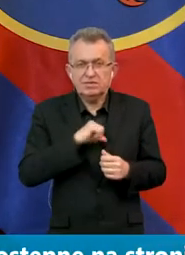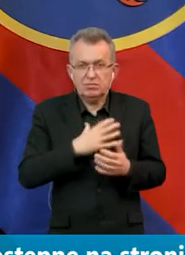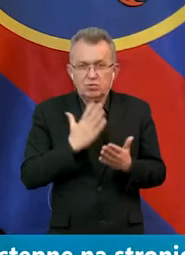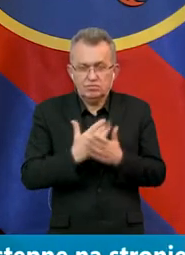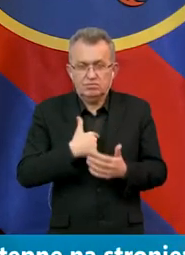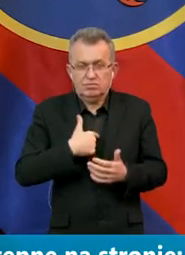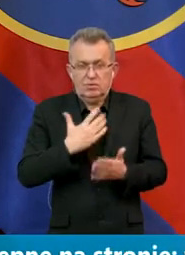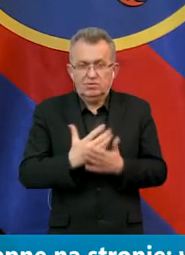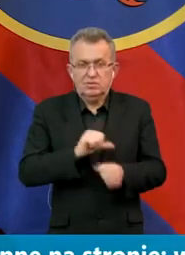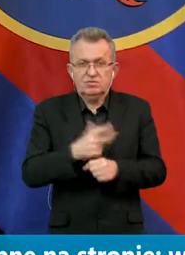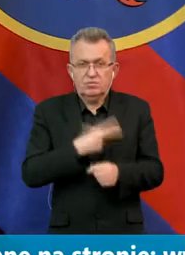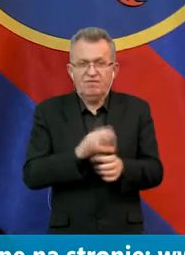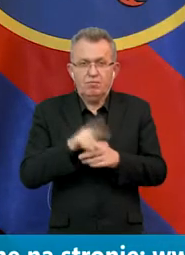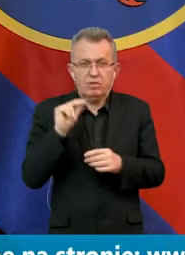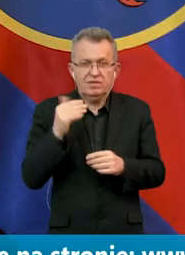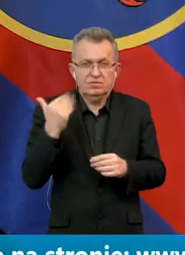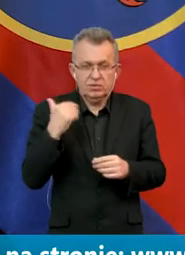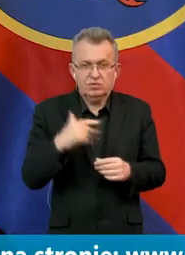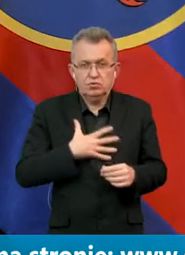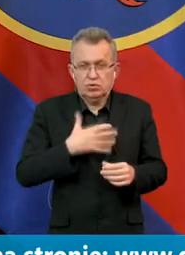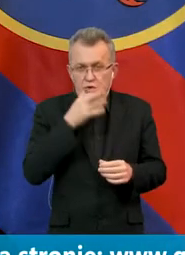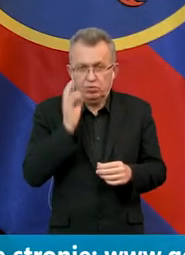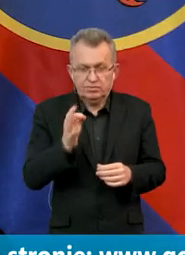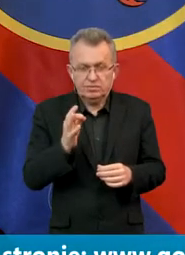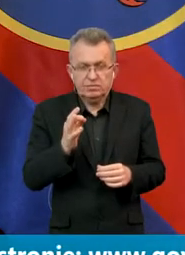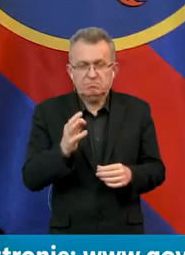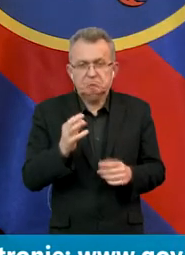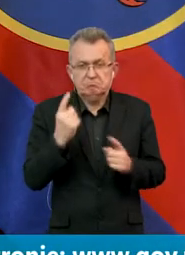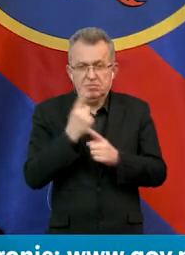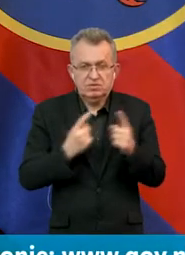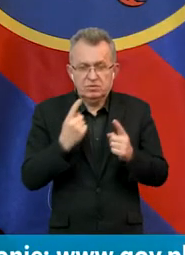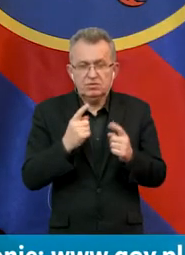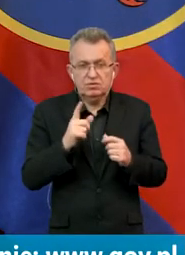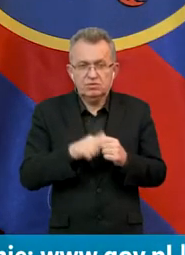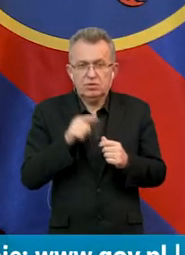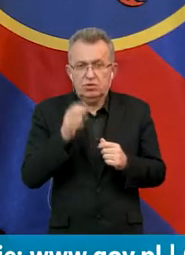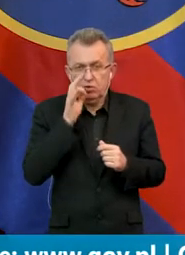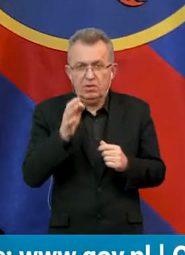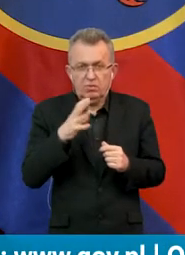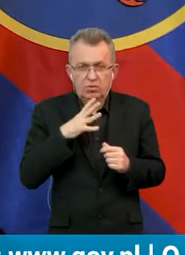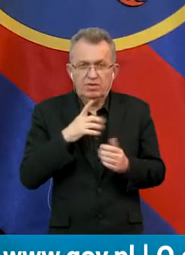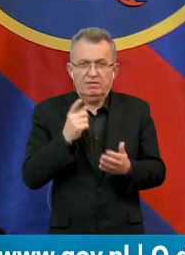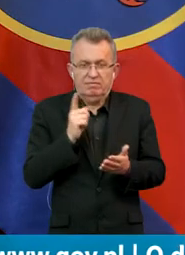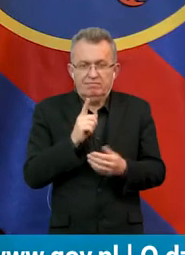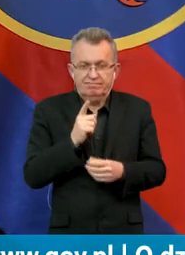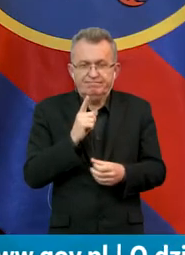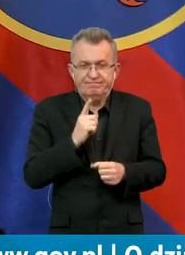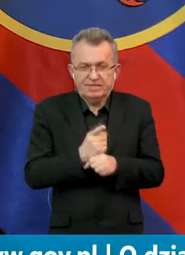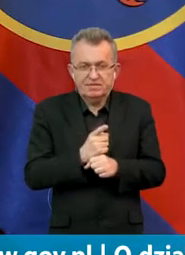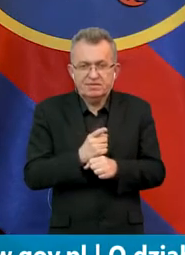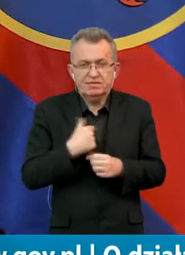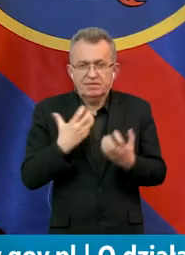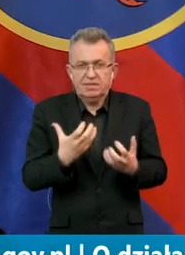szczepiony w poniedziałek, czuję się dobrze, myślę, że to była dobra decyzja i do tego zachęcam